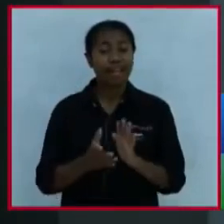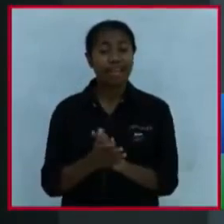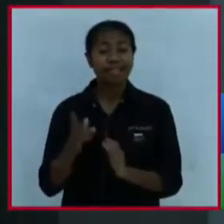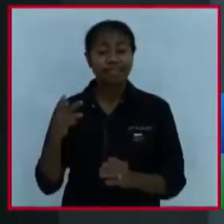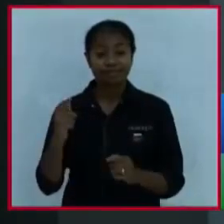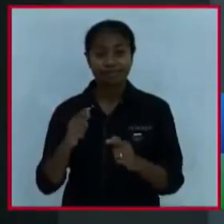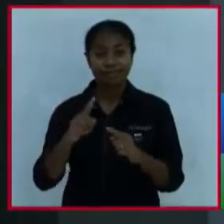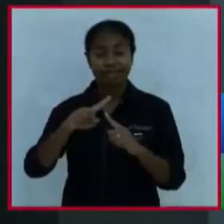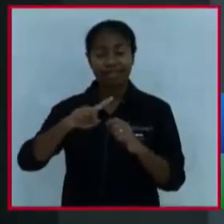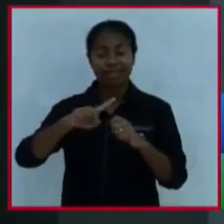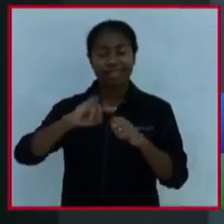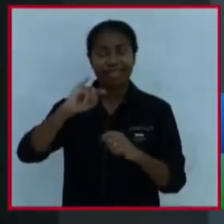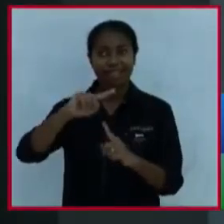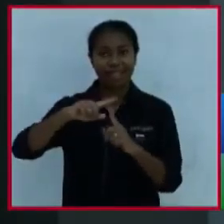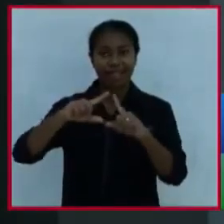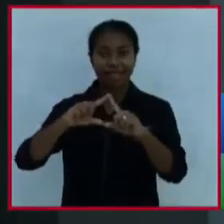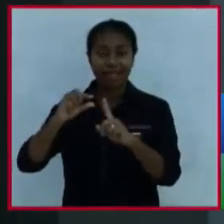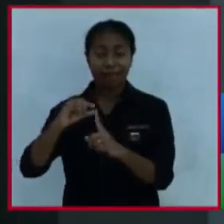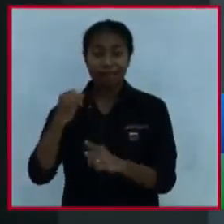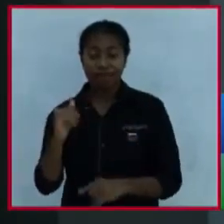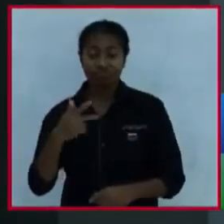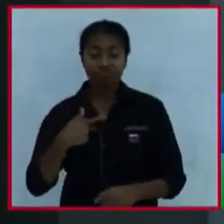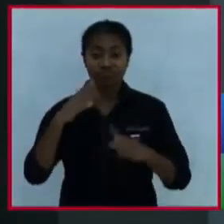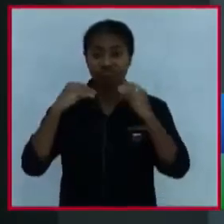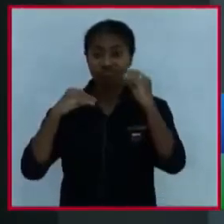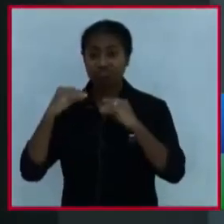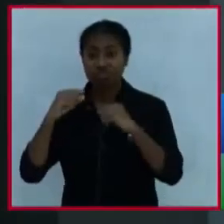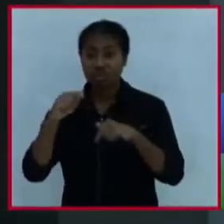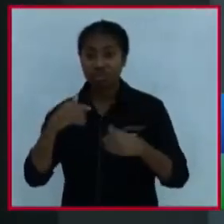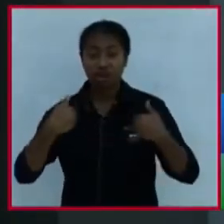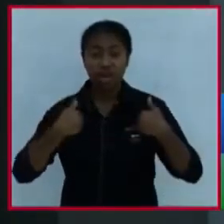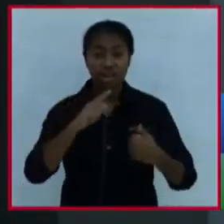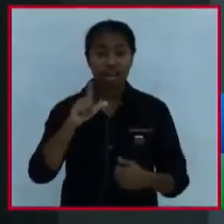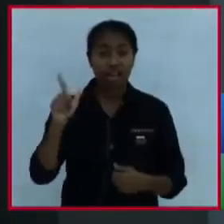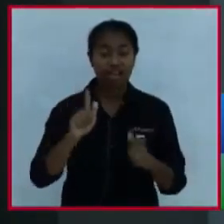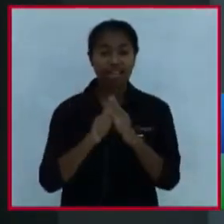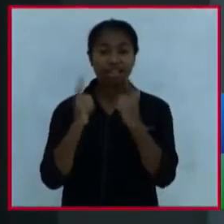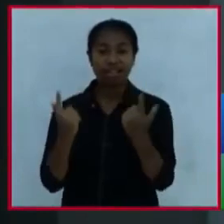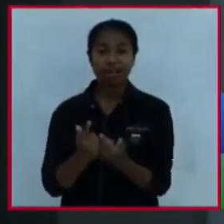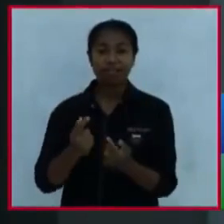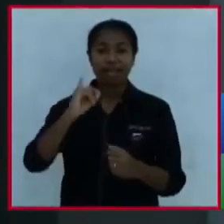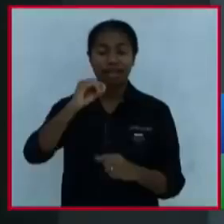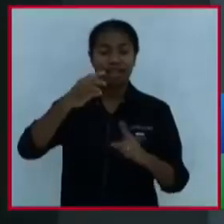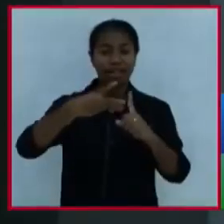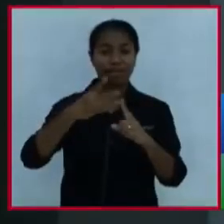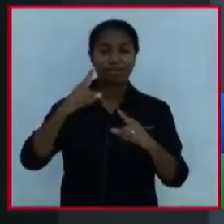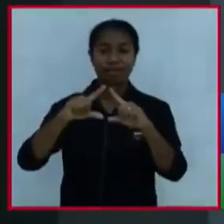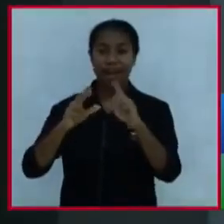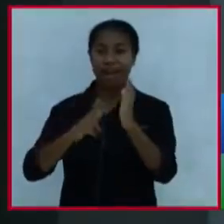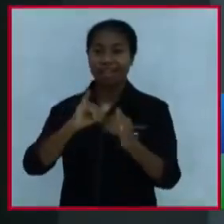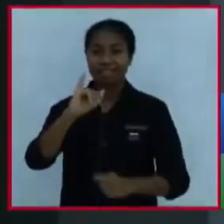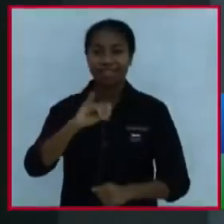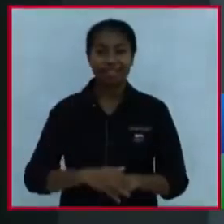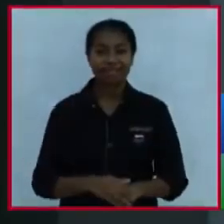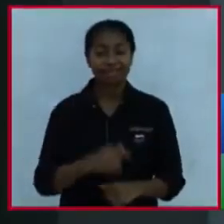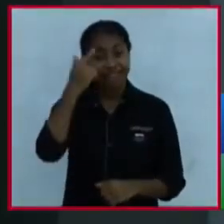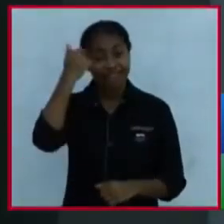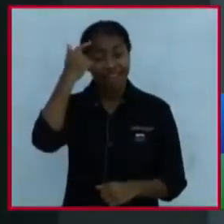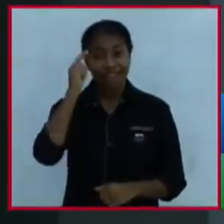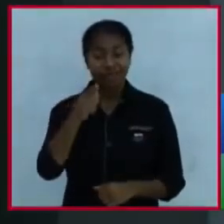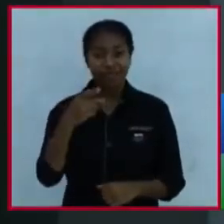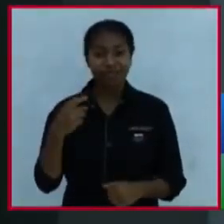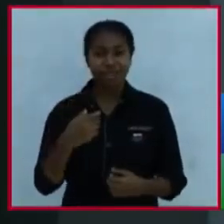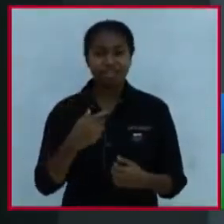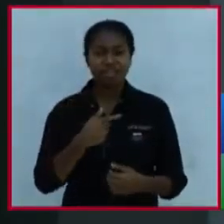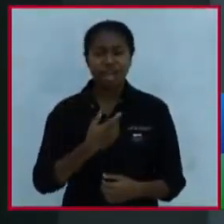akan saya bahas hari ini adalah surat kitab surat Ibrani karena itu saya akan bahas seluruh